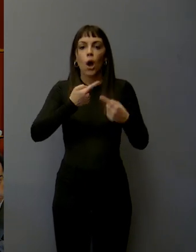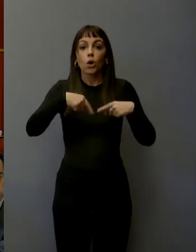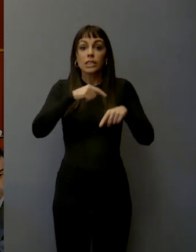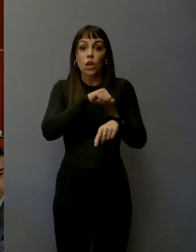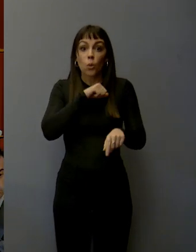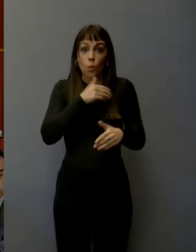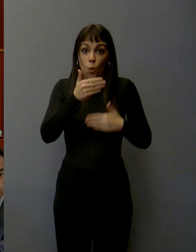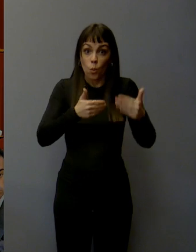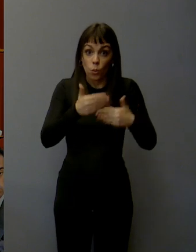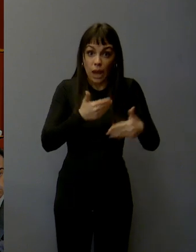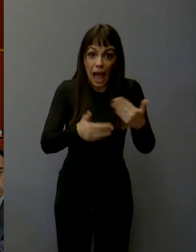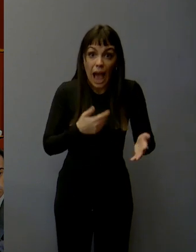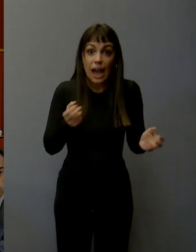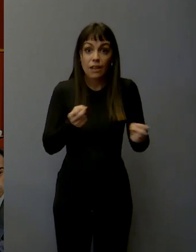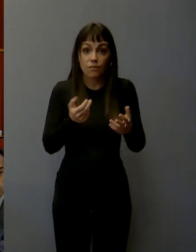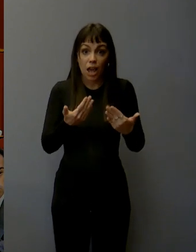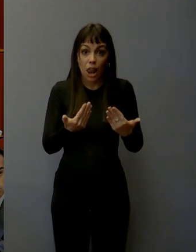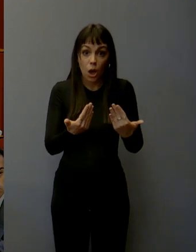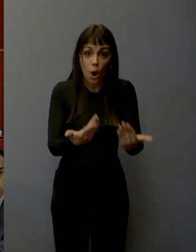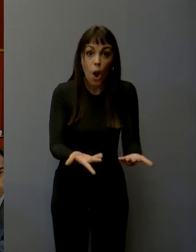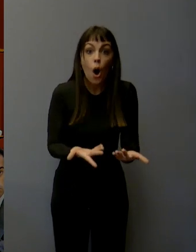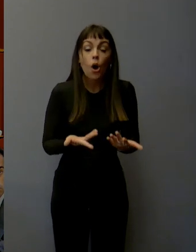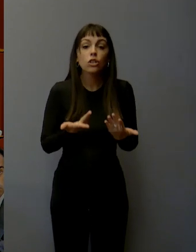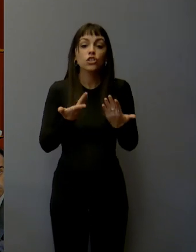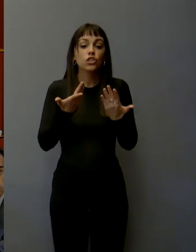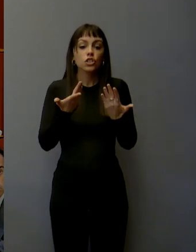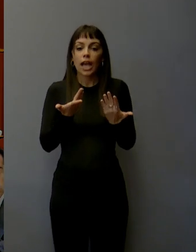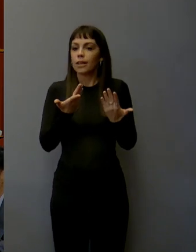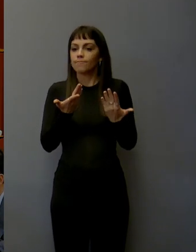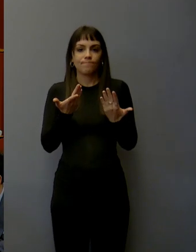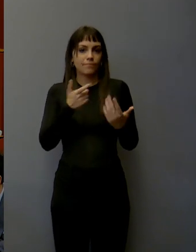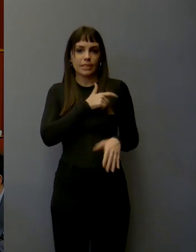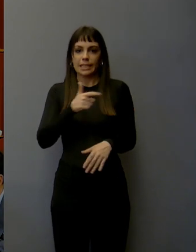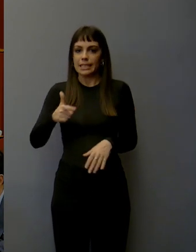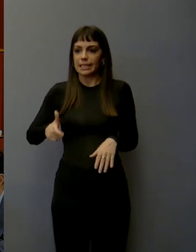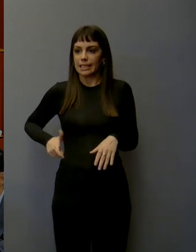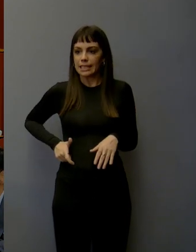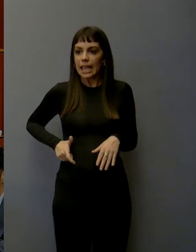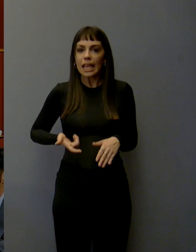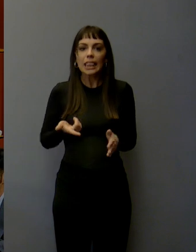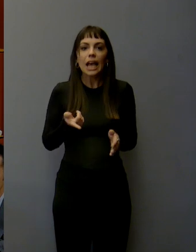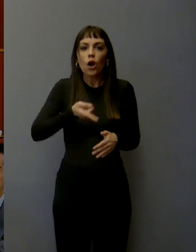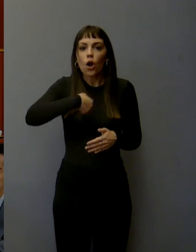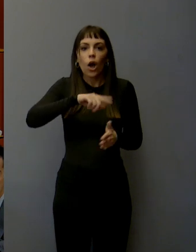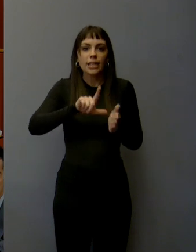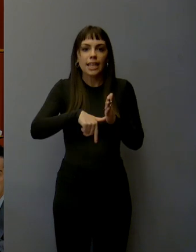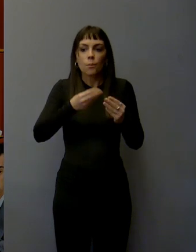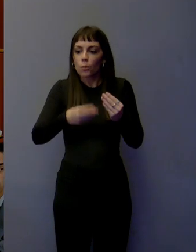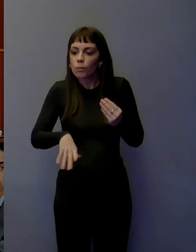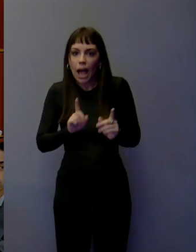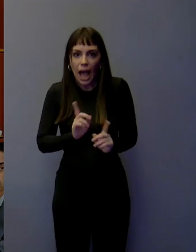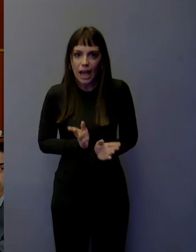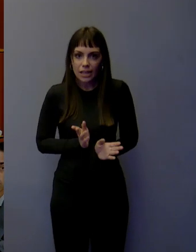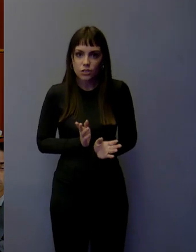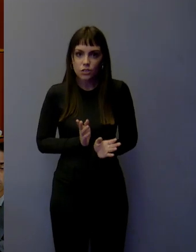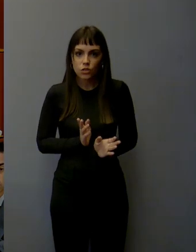accelerazioni perché dettate da qualcuno che non ha tempo da perdere sindaco non abbiamo tempo da perdere neanche noi Ma come è